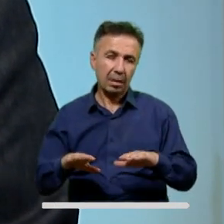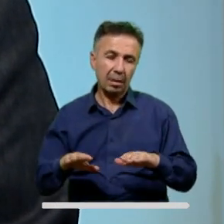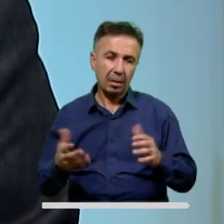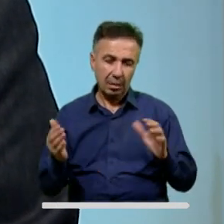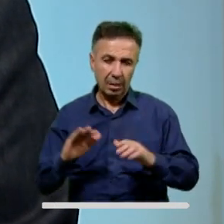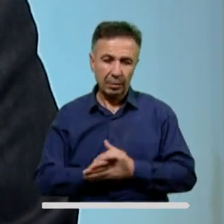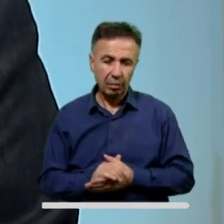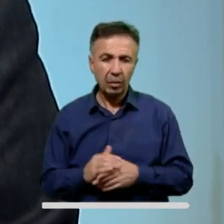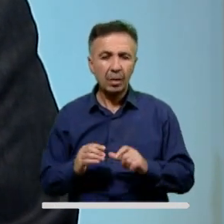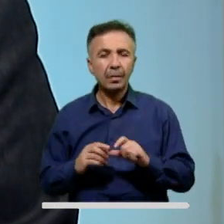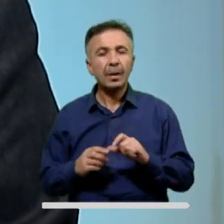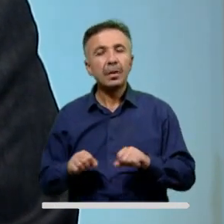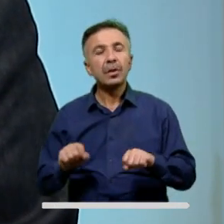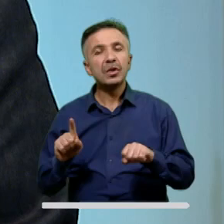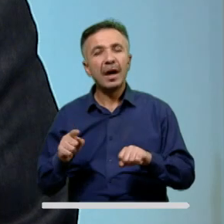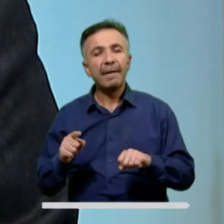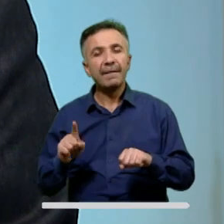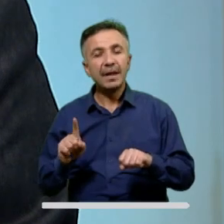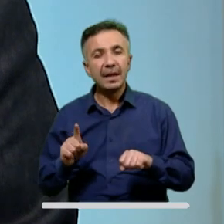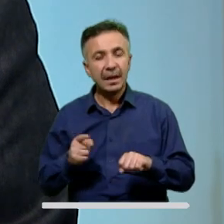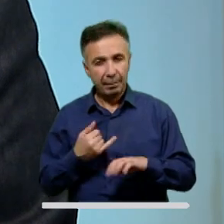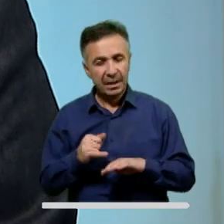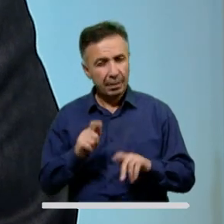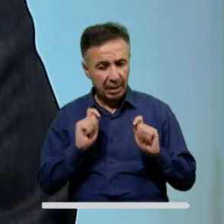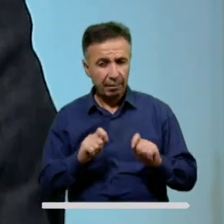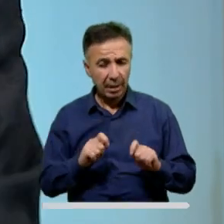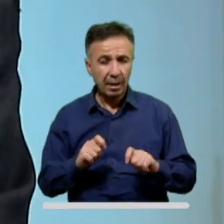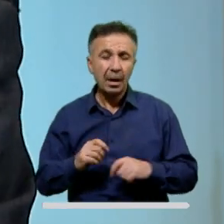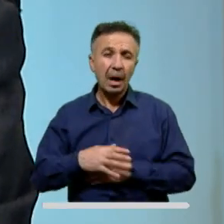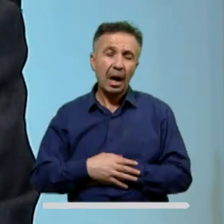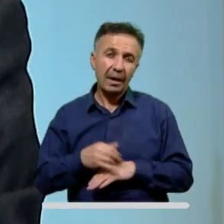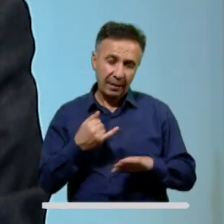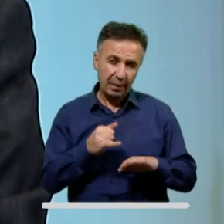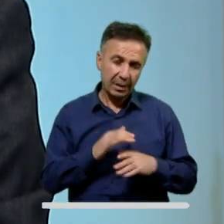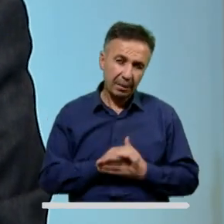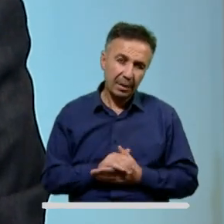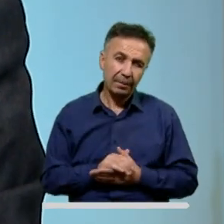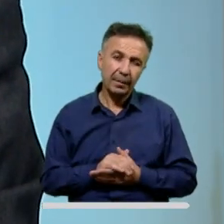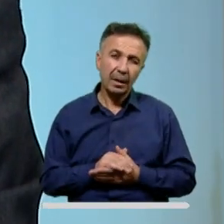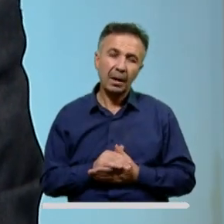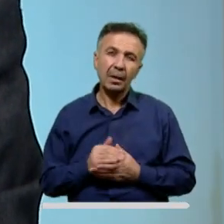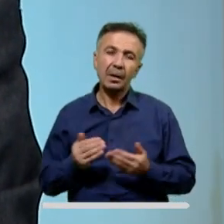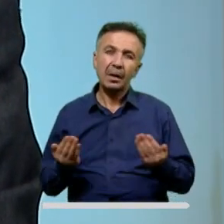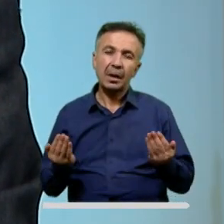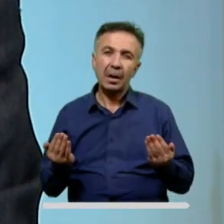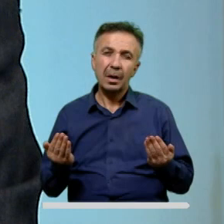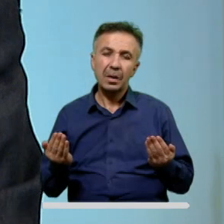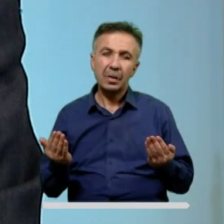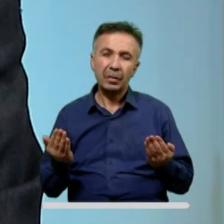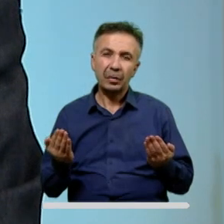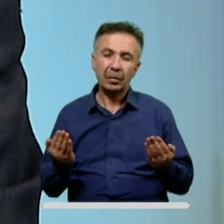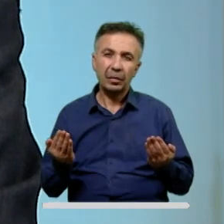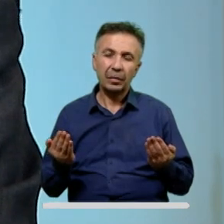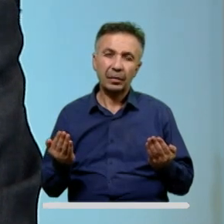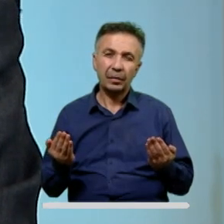böyledir. Hanefi mezhebinde böyle değil. Hanefi mezhebinde avuç içinin yere yönelik